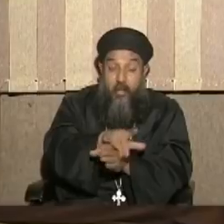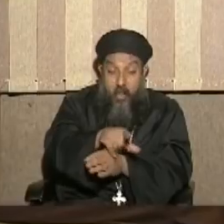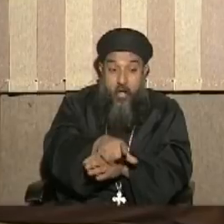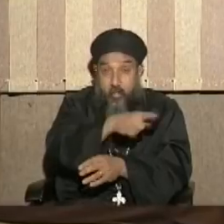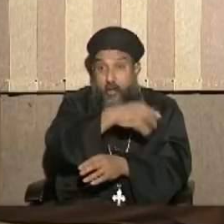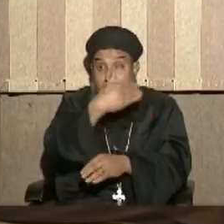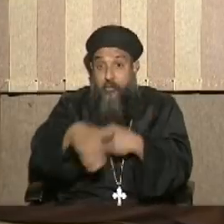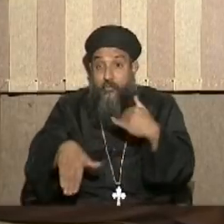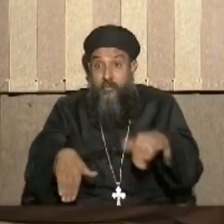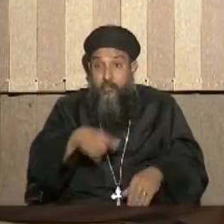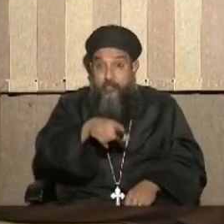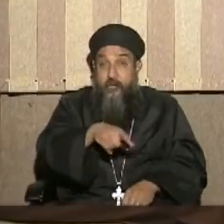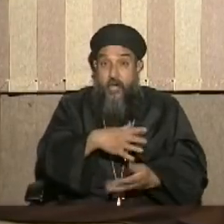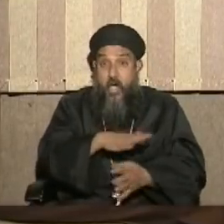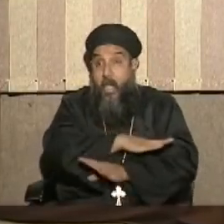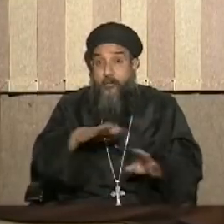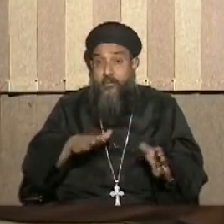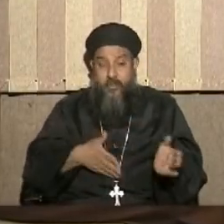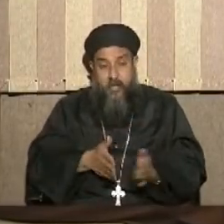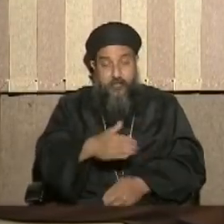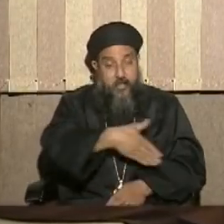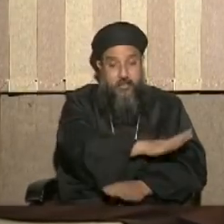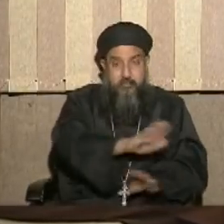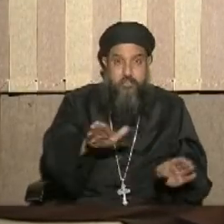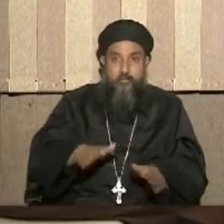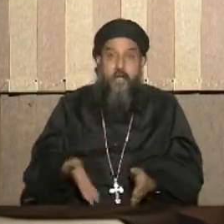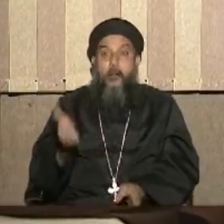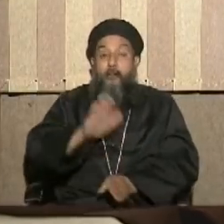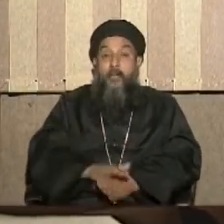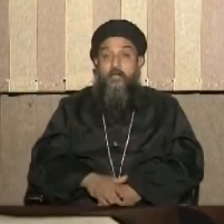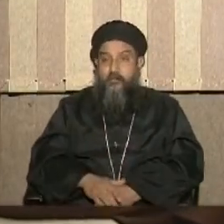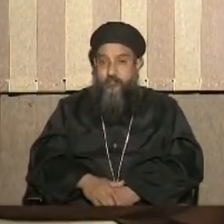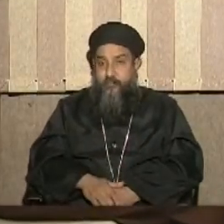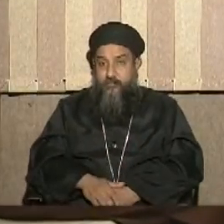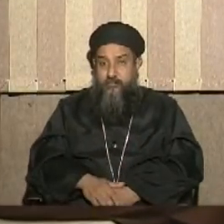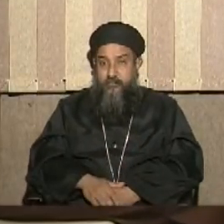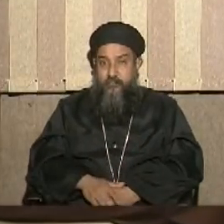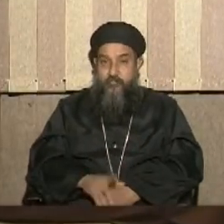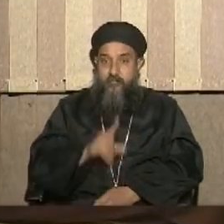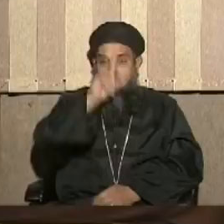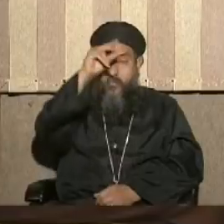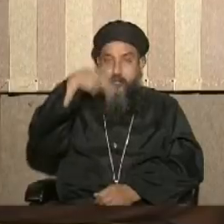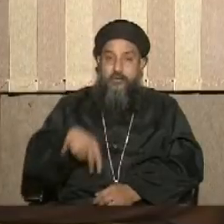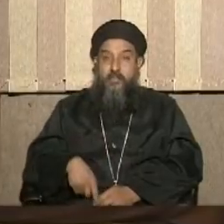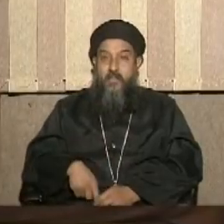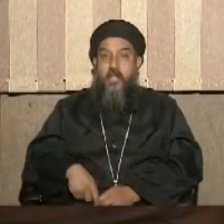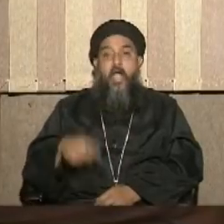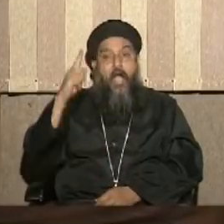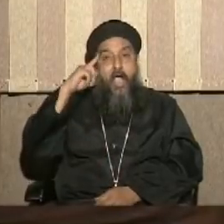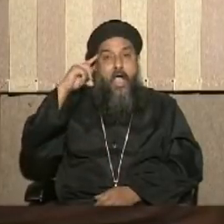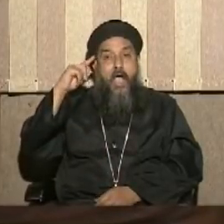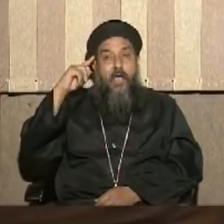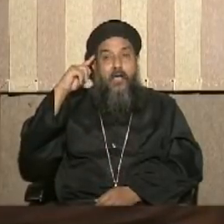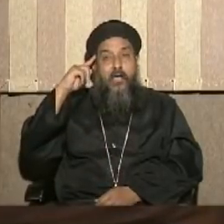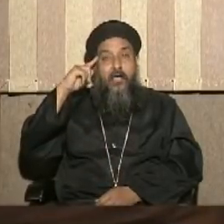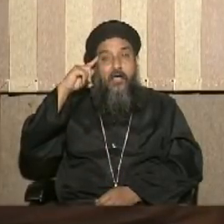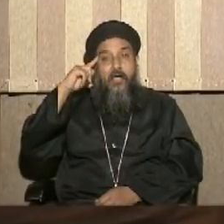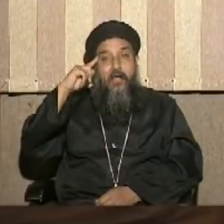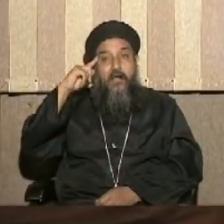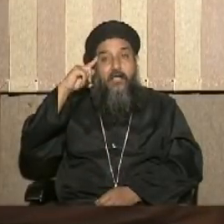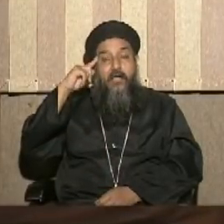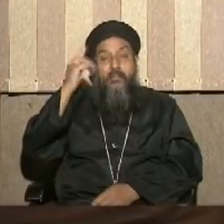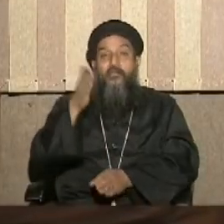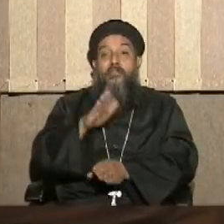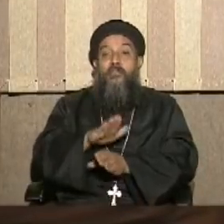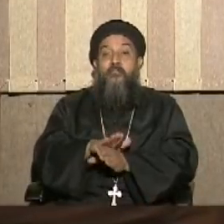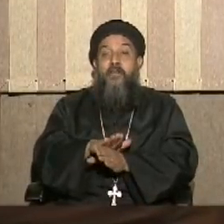كل التجار؟ ده كانش بيخلي أي حد يعدي هناك. أهو مات. أمر الله يا أخي. لا أنت عارف مات إزاي؟ هيكون مات